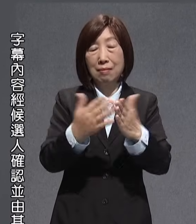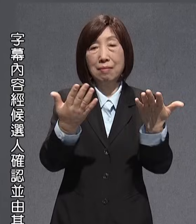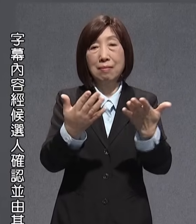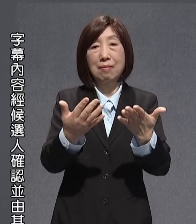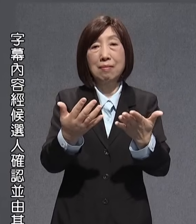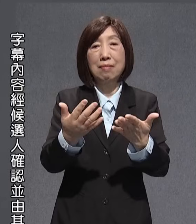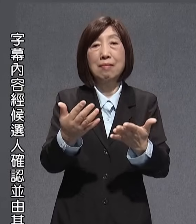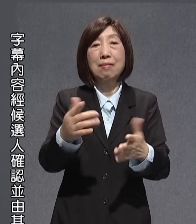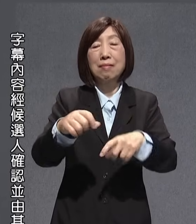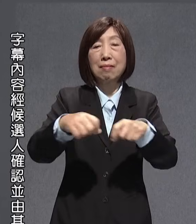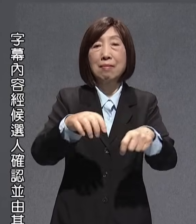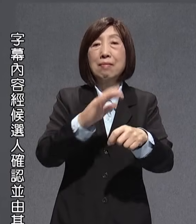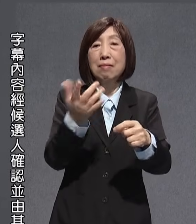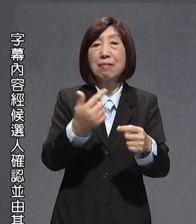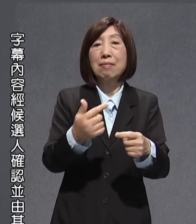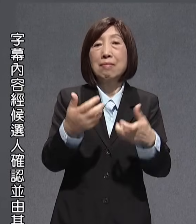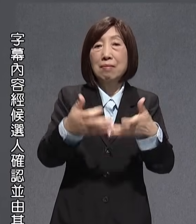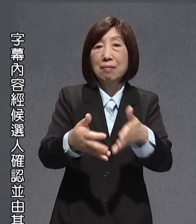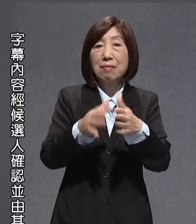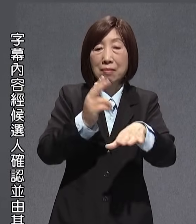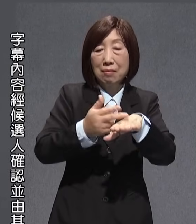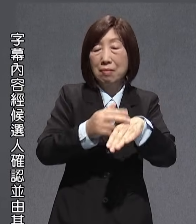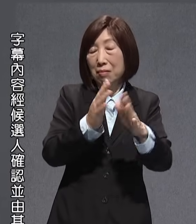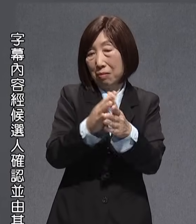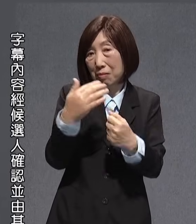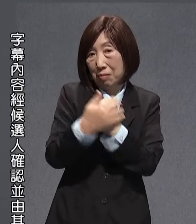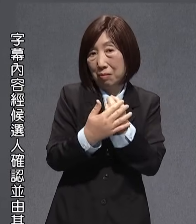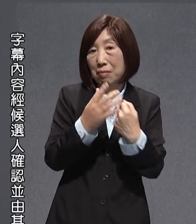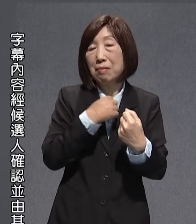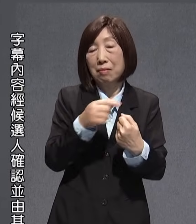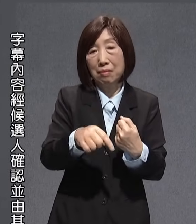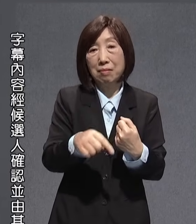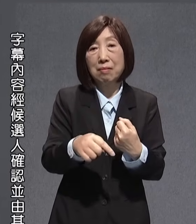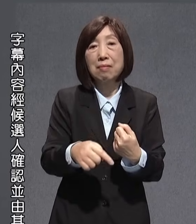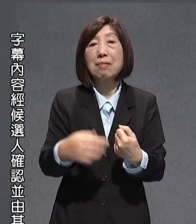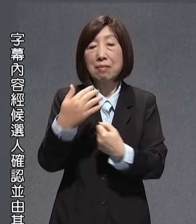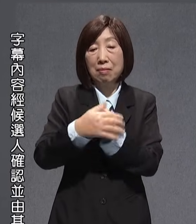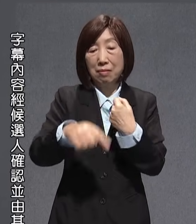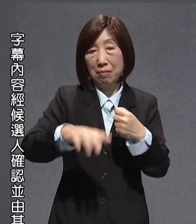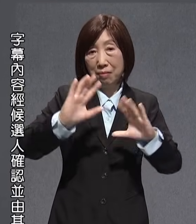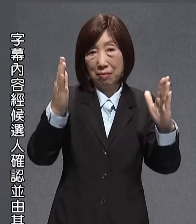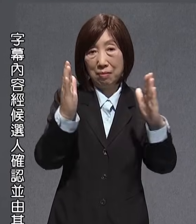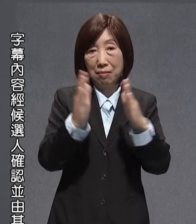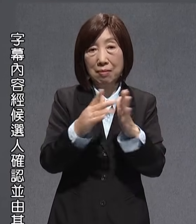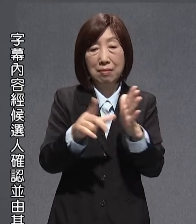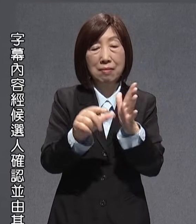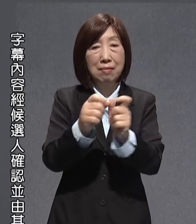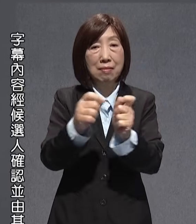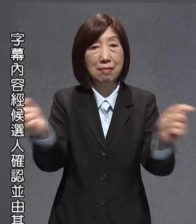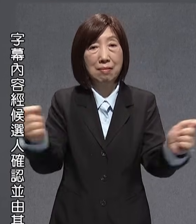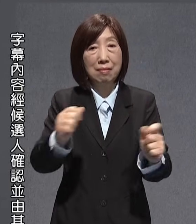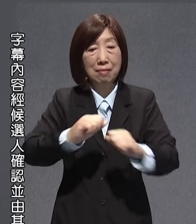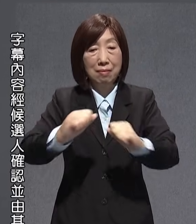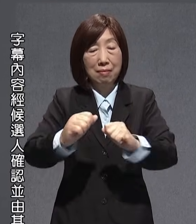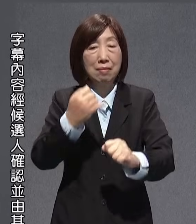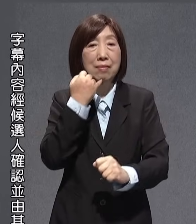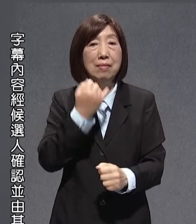新能力方面具有关键作用的技术，必须要确保以维护国家长期的竞争